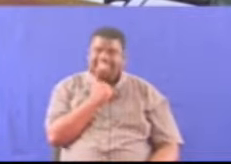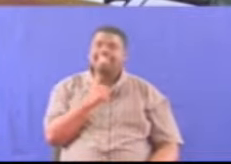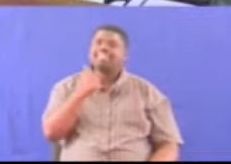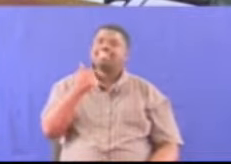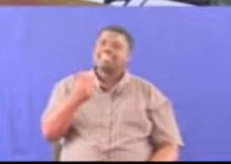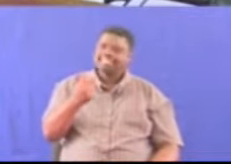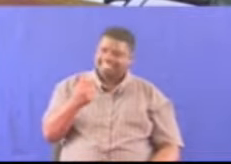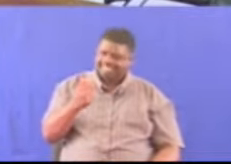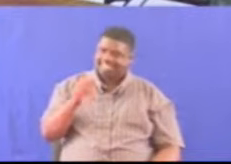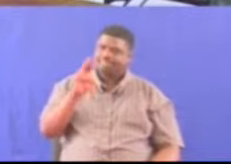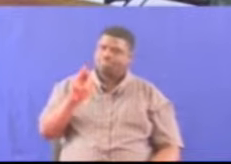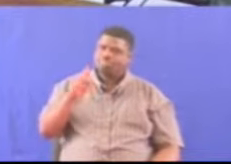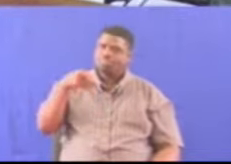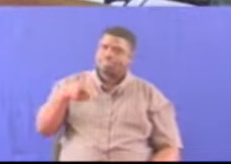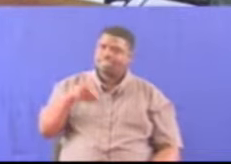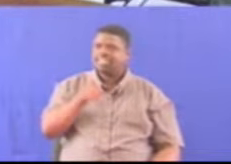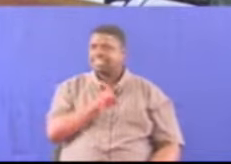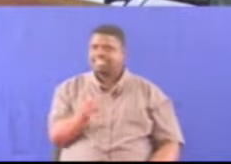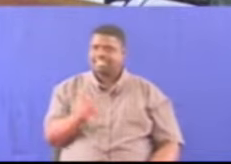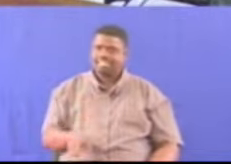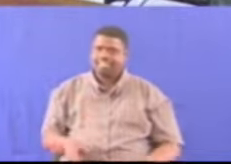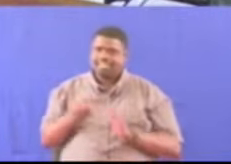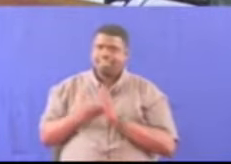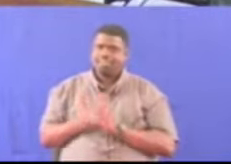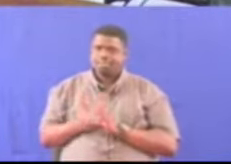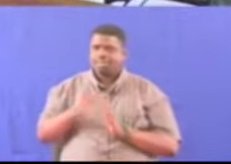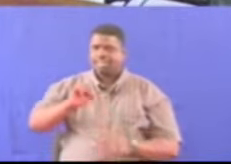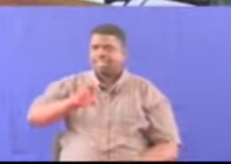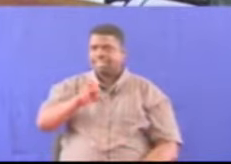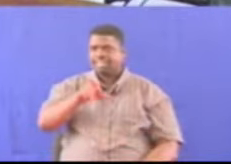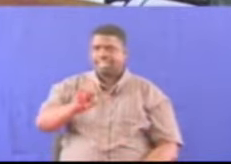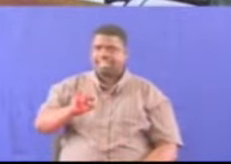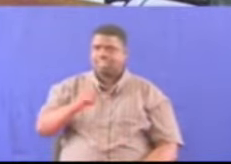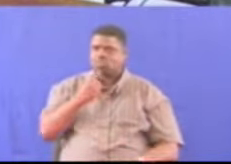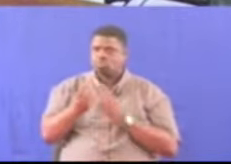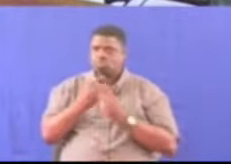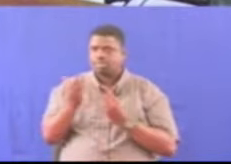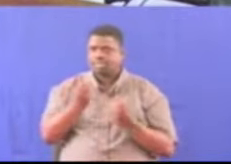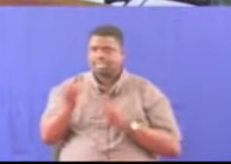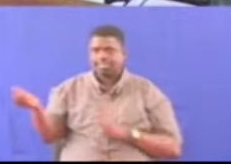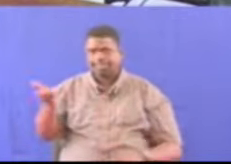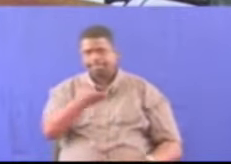TWPG, ninaomba mheshimiwa Shari Raymond uje uzungumze machache hapa.